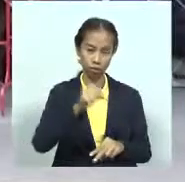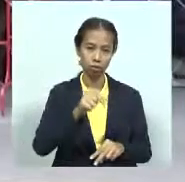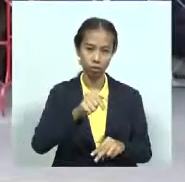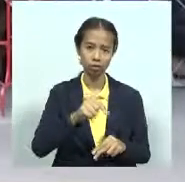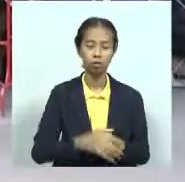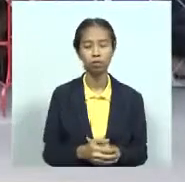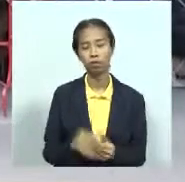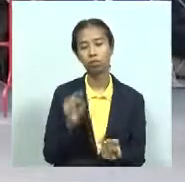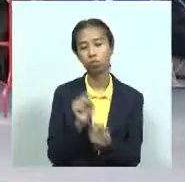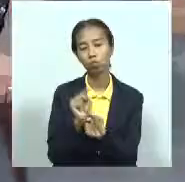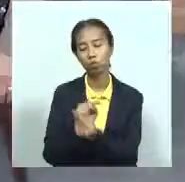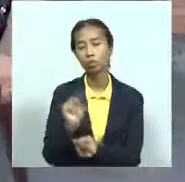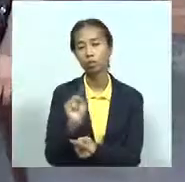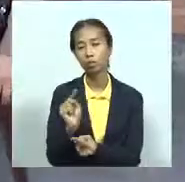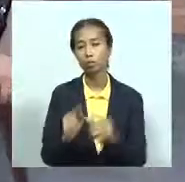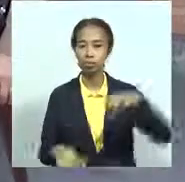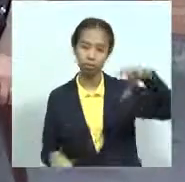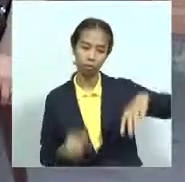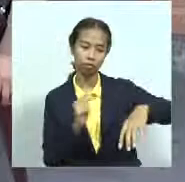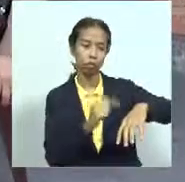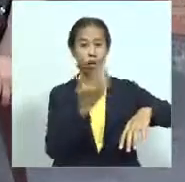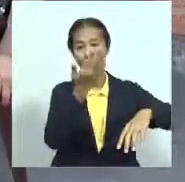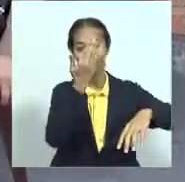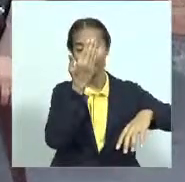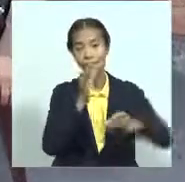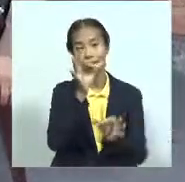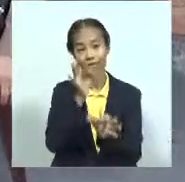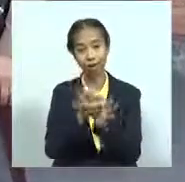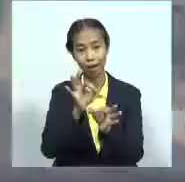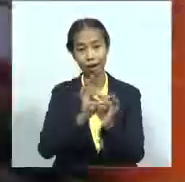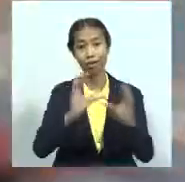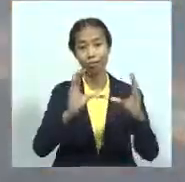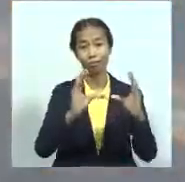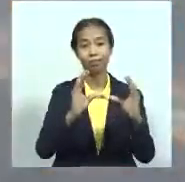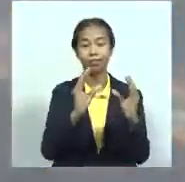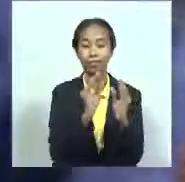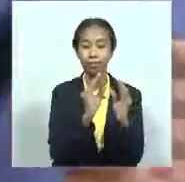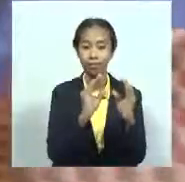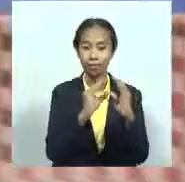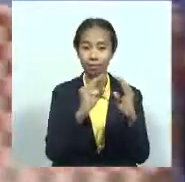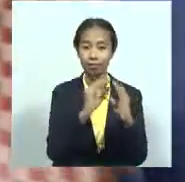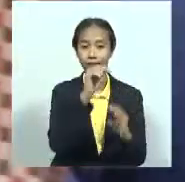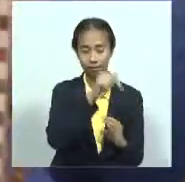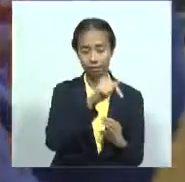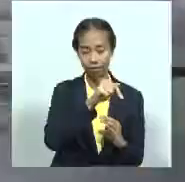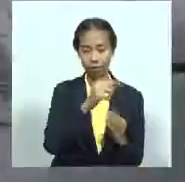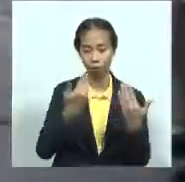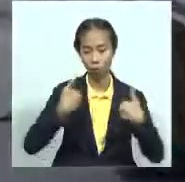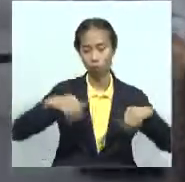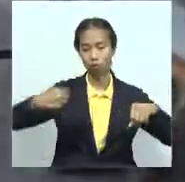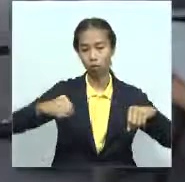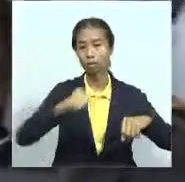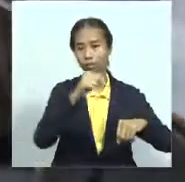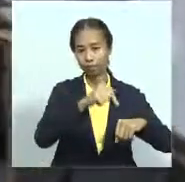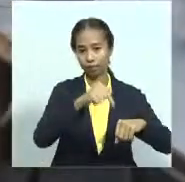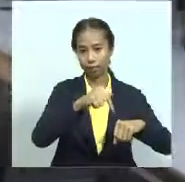ตุนะคะก็พบว่าตรงบริเวณหน้าธนาคารไทยพาณิชย์ซึ่งเป็นจุดรับส่งผู้โดยสารของวินชุมชนรุ่งเรืองหรืออุด